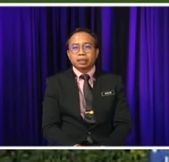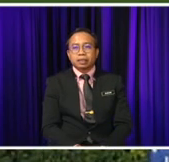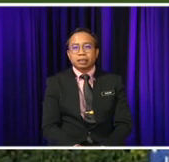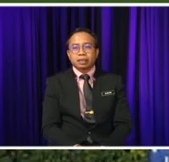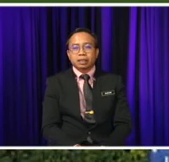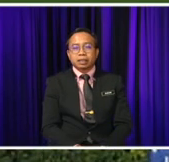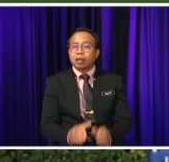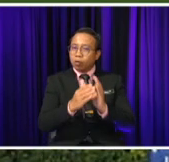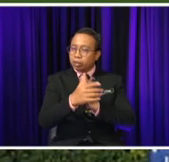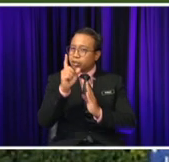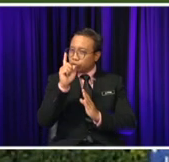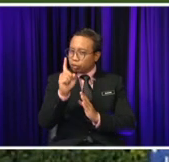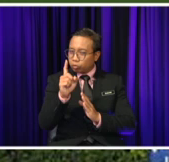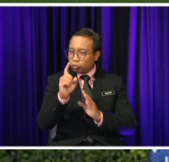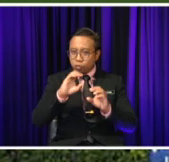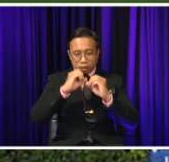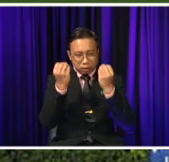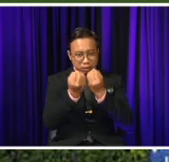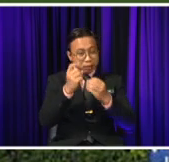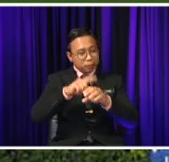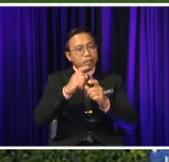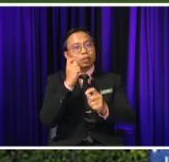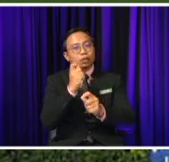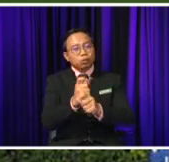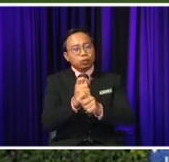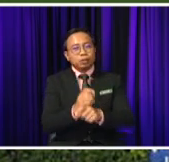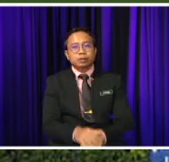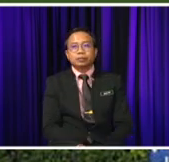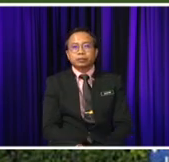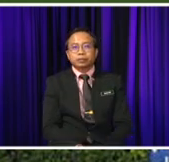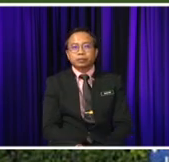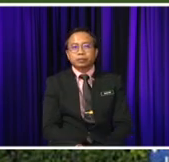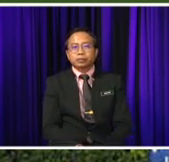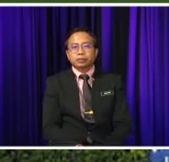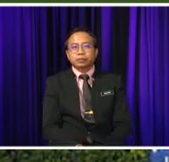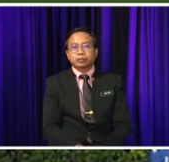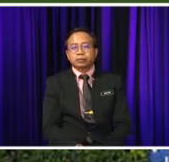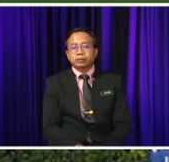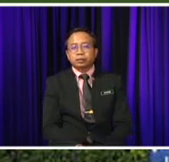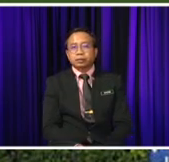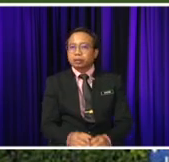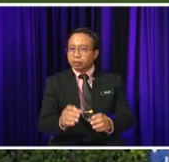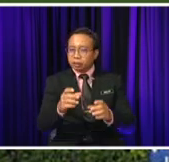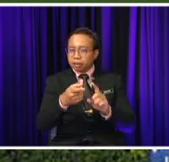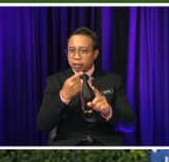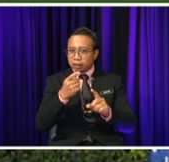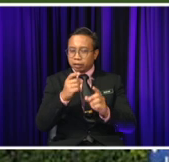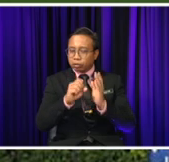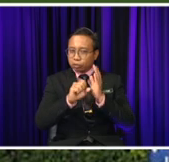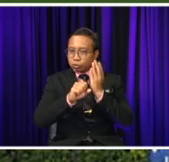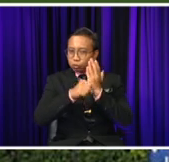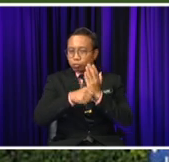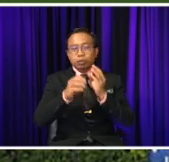oleh satu organisasi terhadap tugas ini nama tak jawab pengolahan semua manusia tapi boleh sebab ada